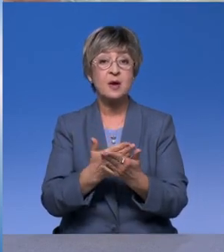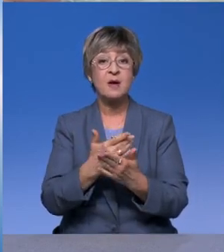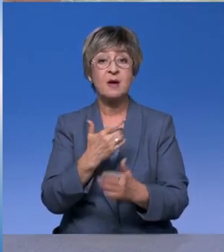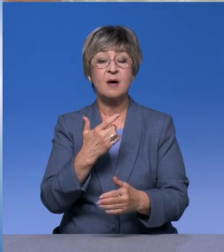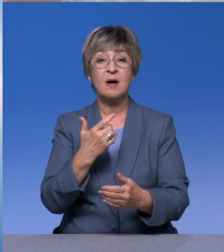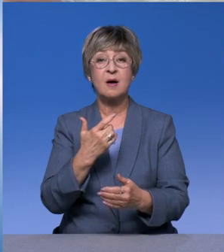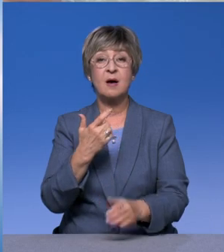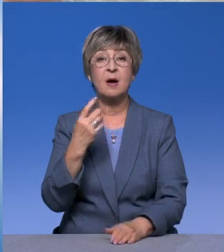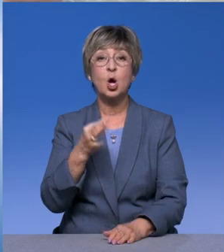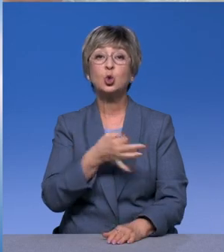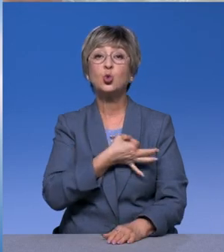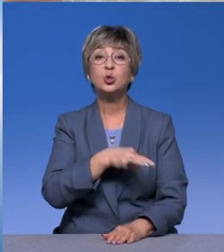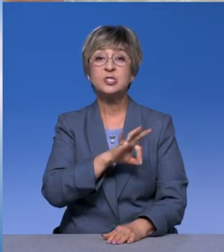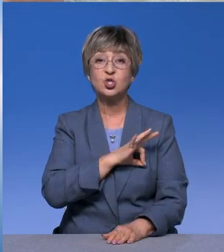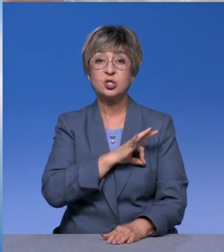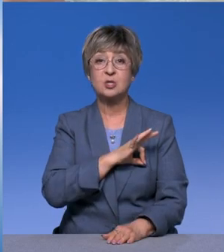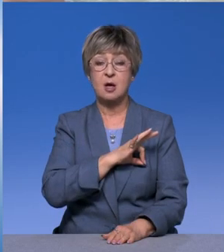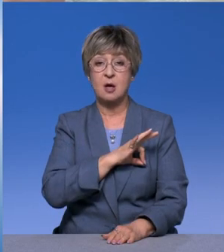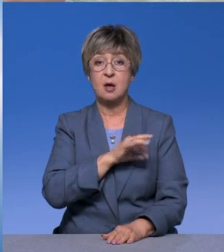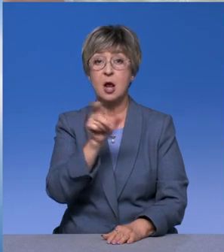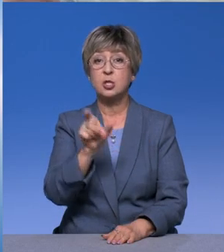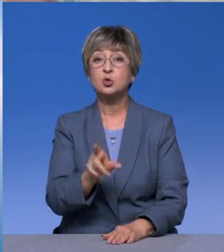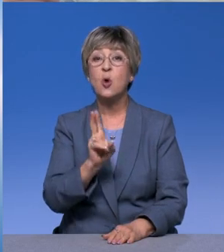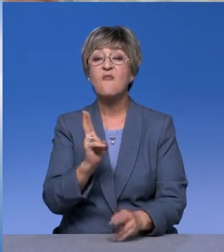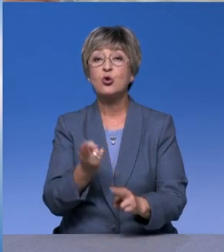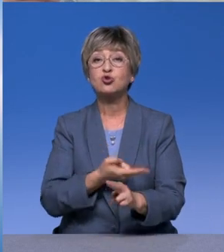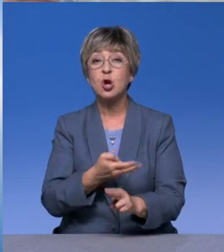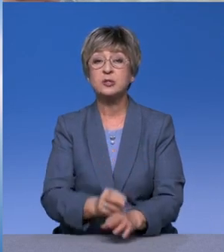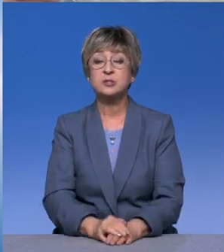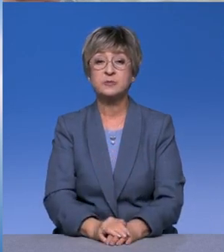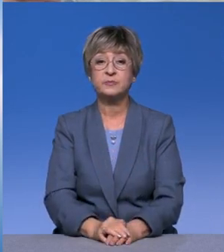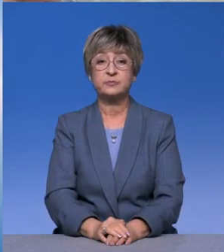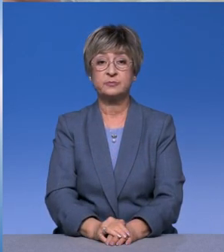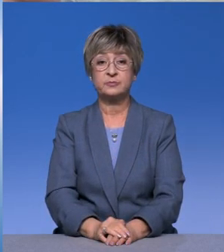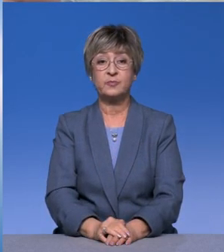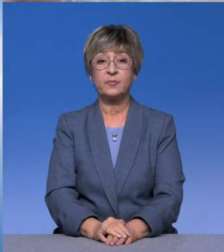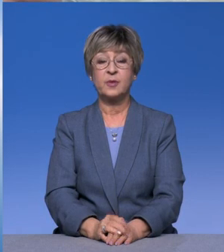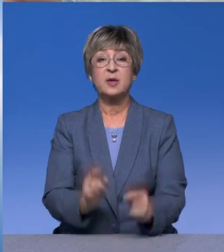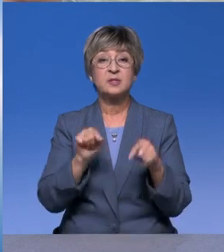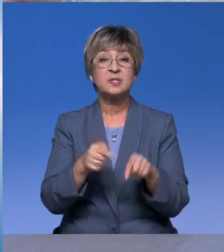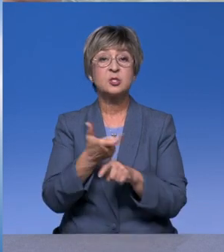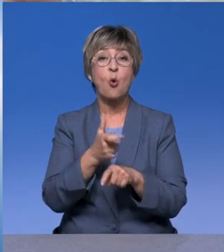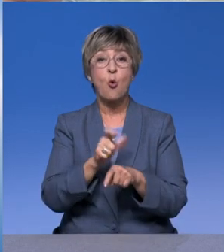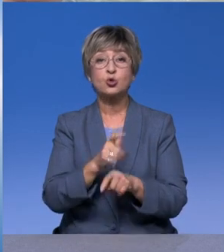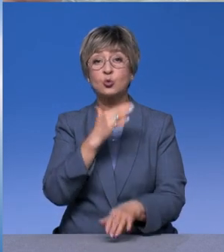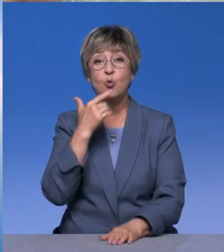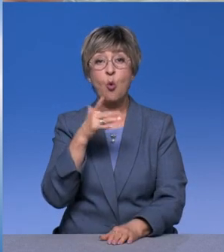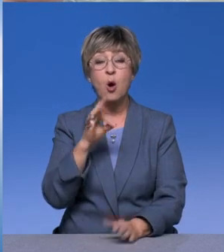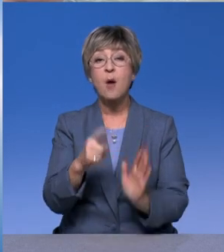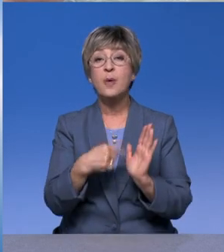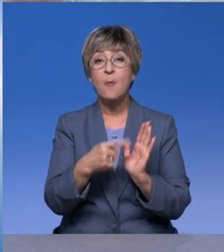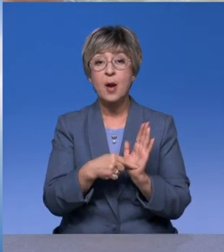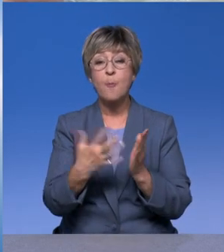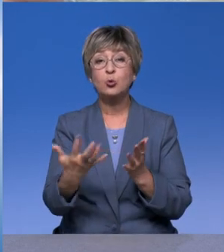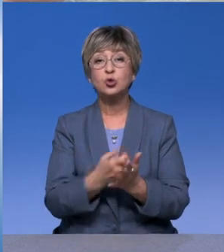автомобилем юридическое лицо. Кого лишать? То есть здесь очень много проблем. То есть получается,